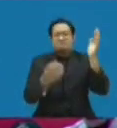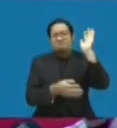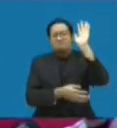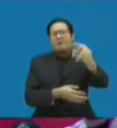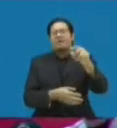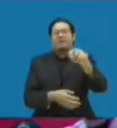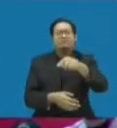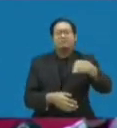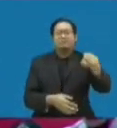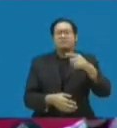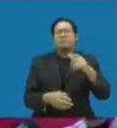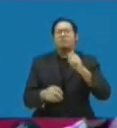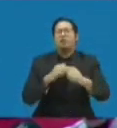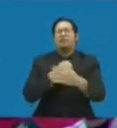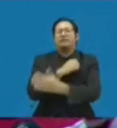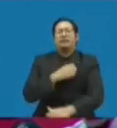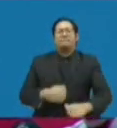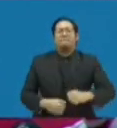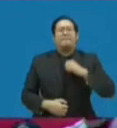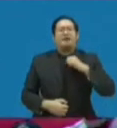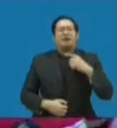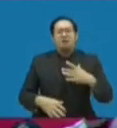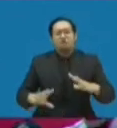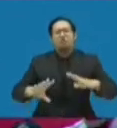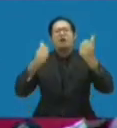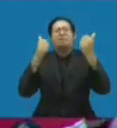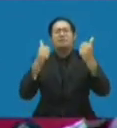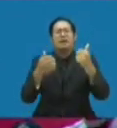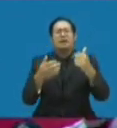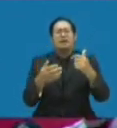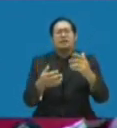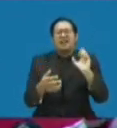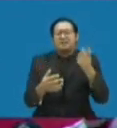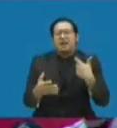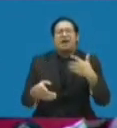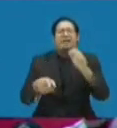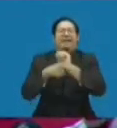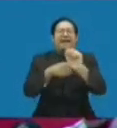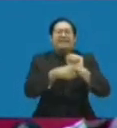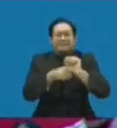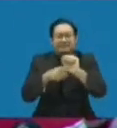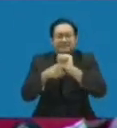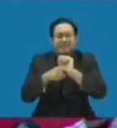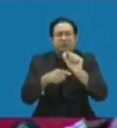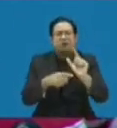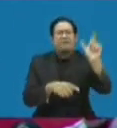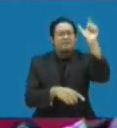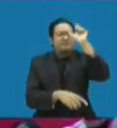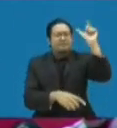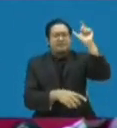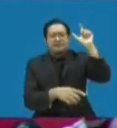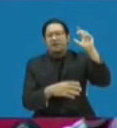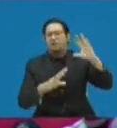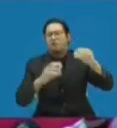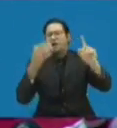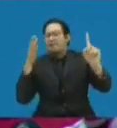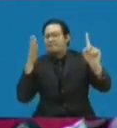dan menjadi juara berlatih dan selalu berlatih untuk mencapai cita-cita menjadi juara